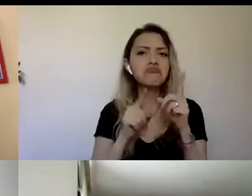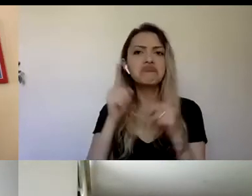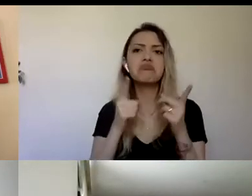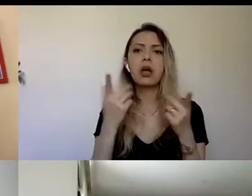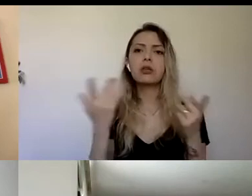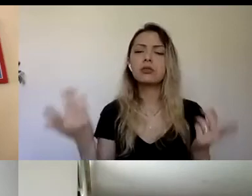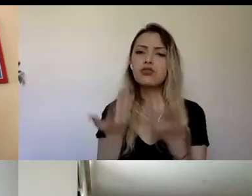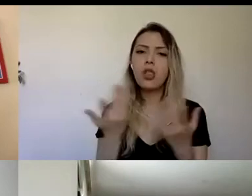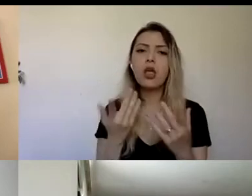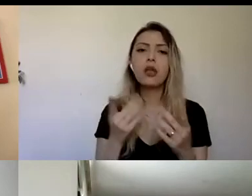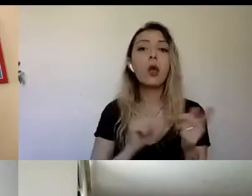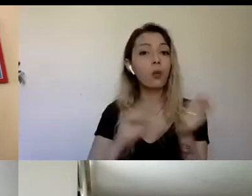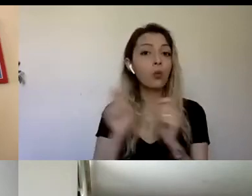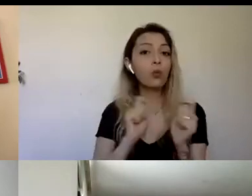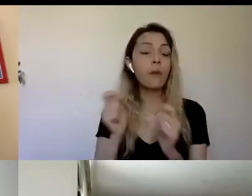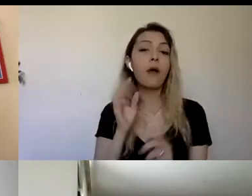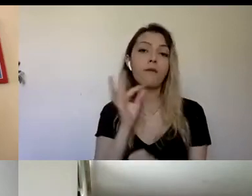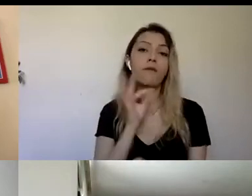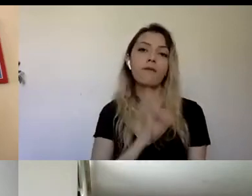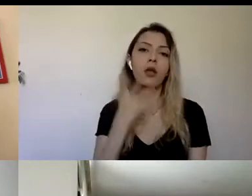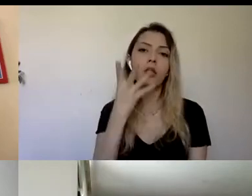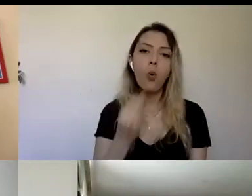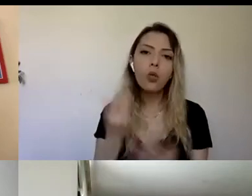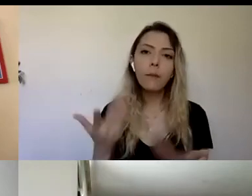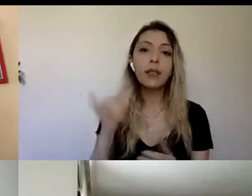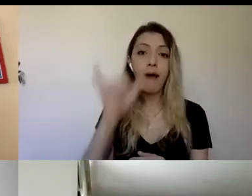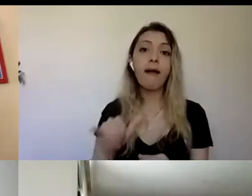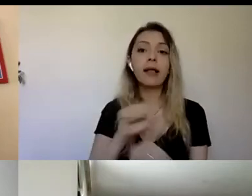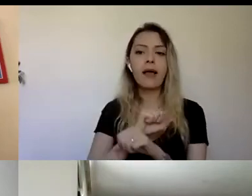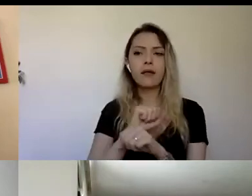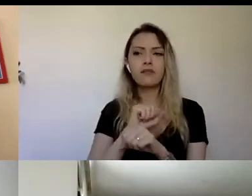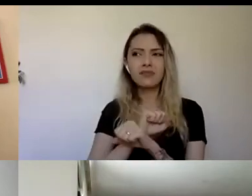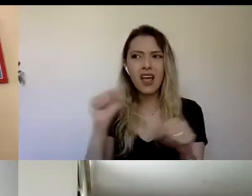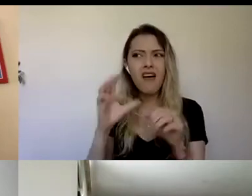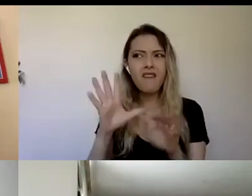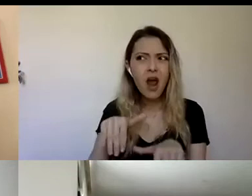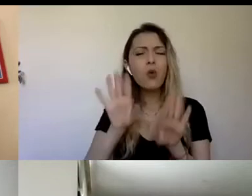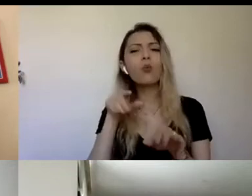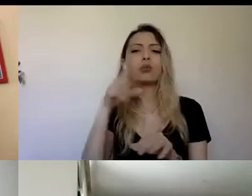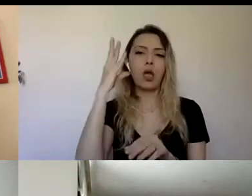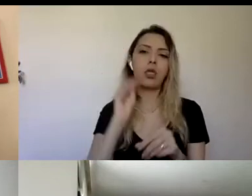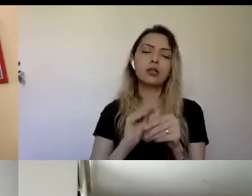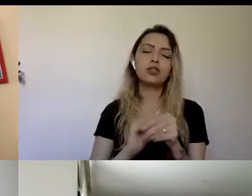da kullanmak, hakların hayata geçip geçmediğini anlamak için göstergelerin